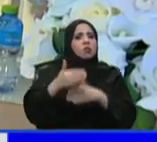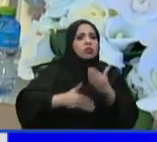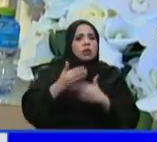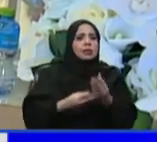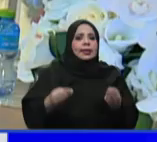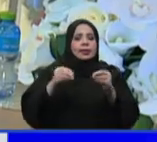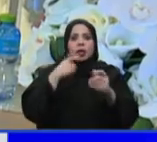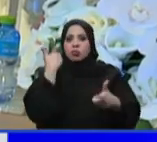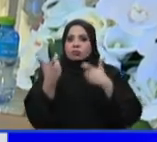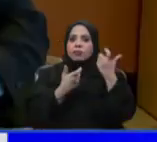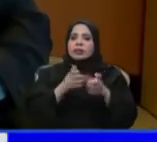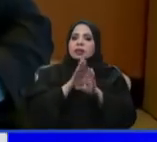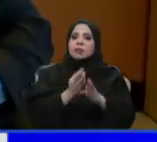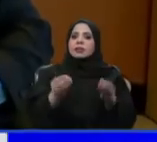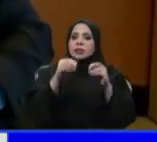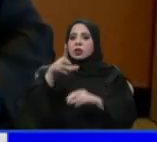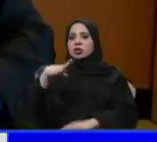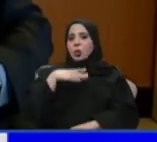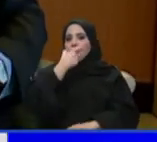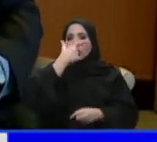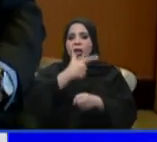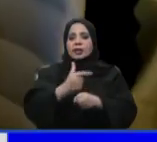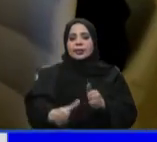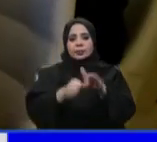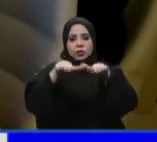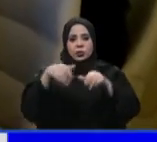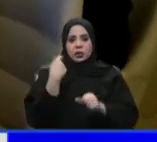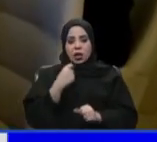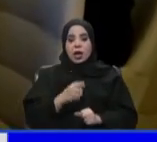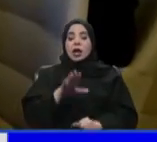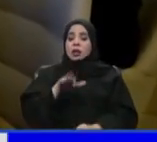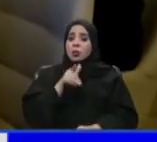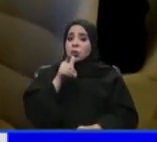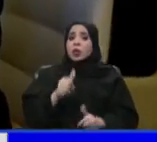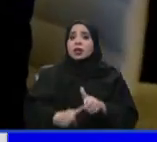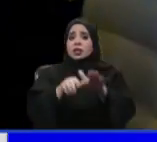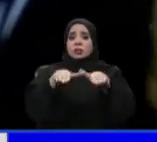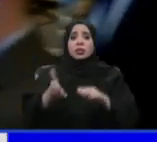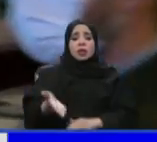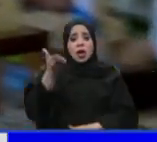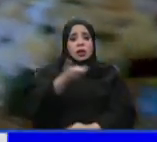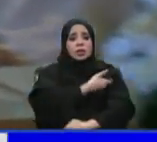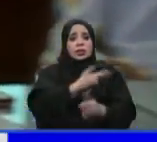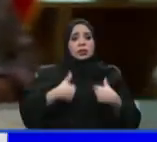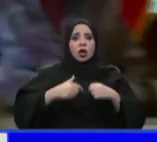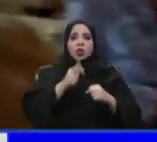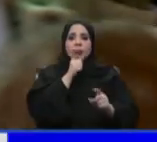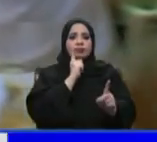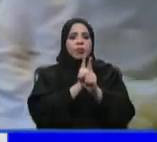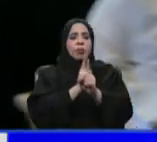ومتابعة مستمرة من سمو ولي العهد رئيس مجلس الوزراء. ونوه رئيس المجلس الأعلى للصحة خلال